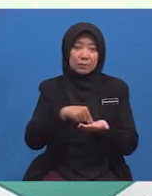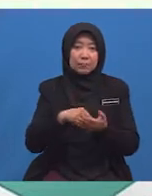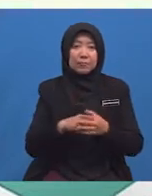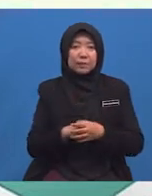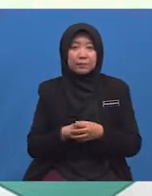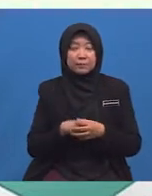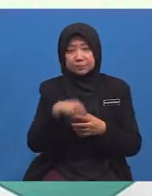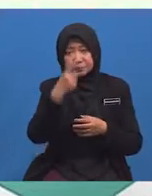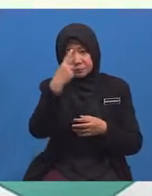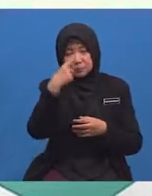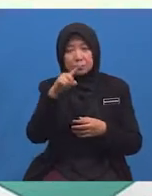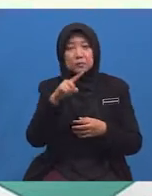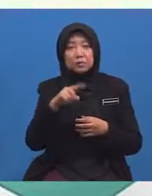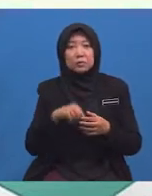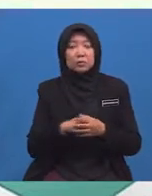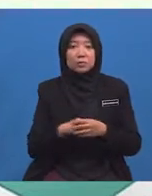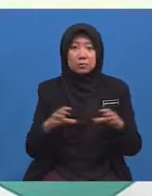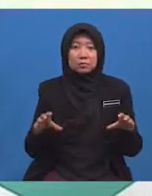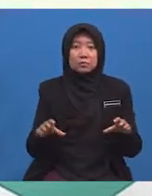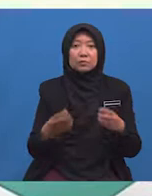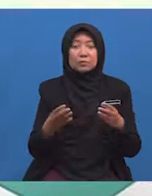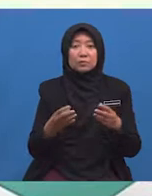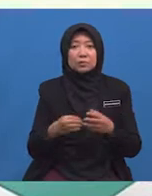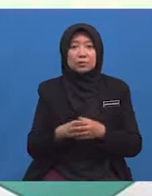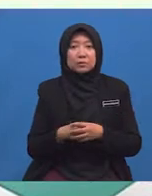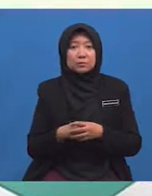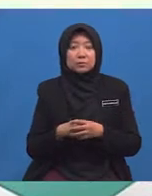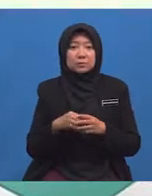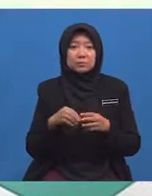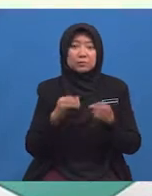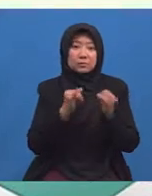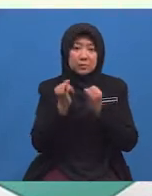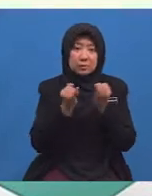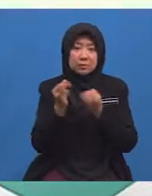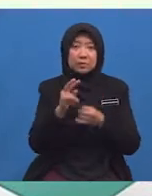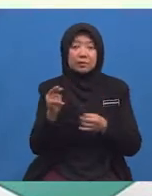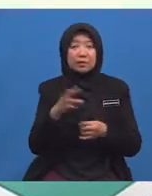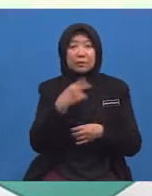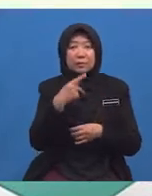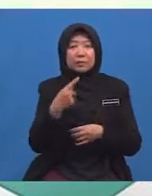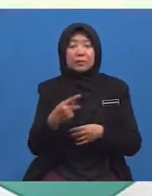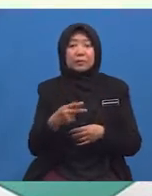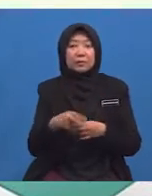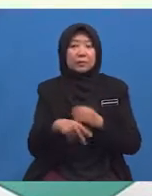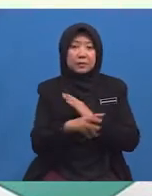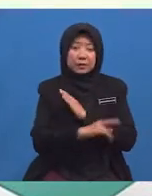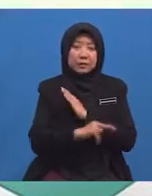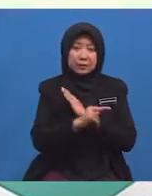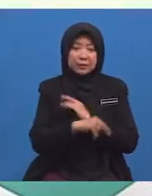berperanan mengendalikan jentera pentadbiran dan pemerintahan negeri masing-masing.